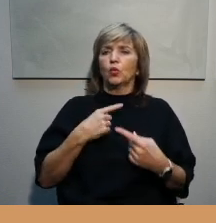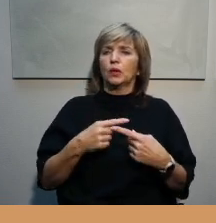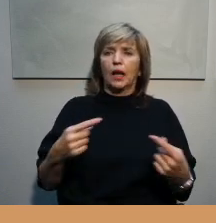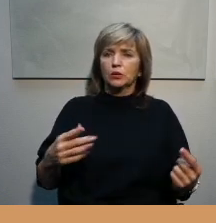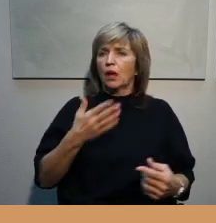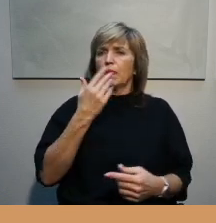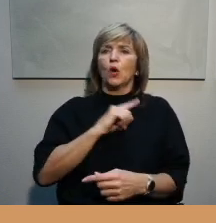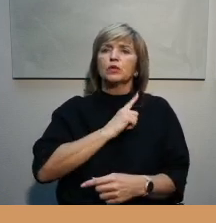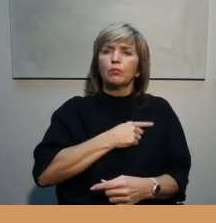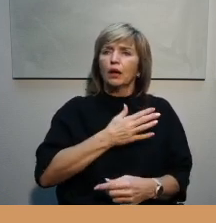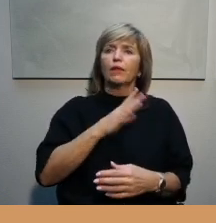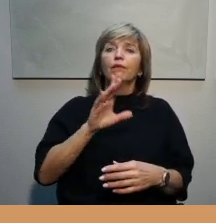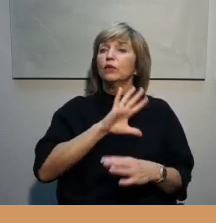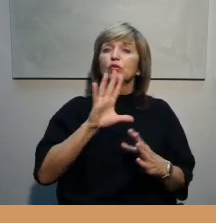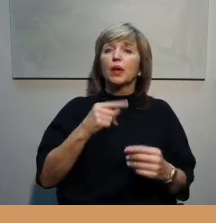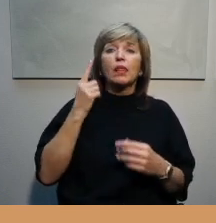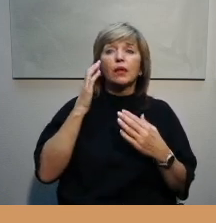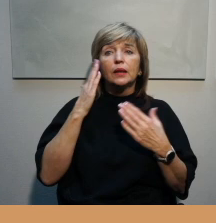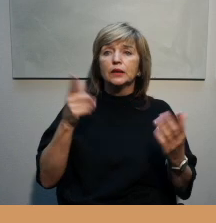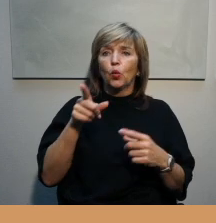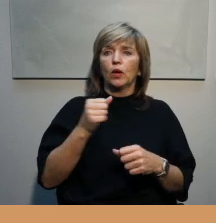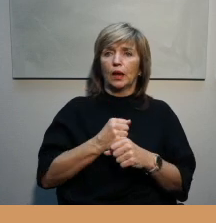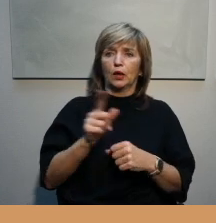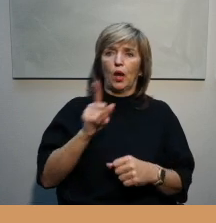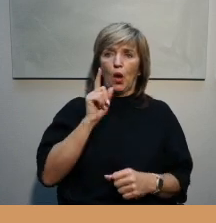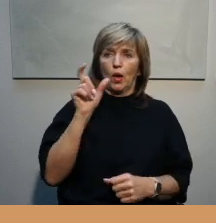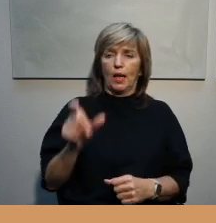resursu, ne spēka, ne jūs vispār saprotat, ko ar viņu darīt.